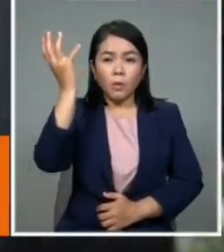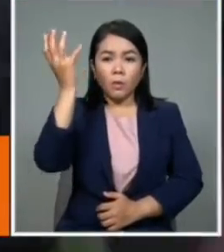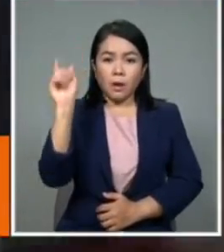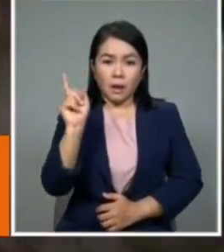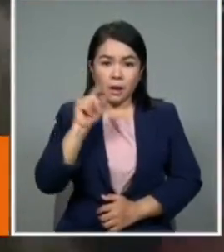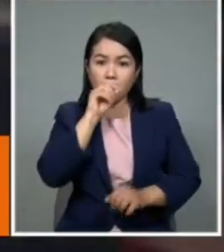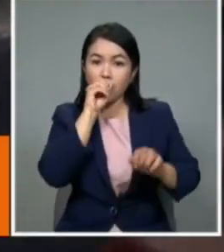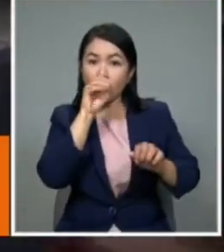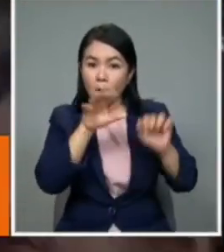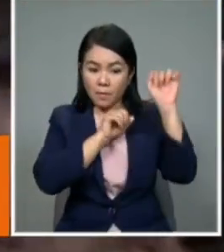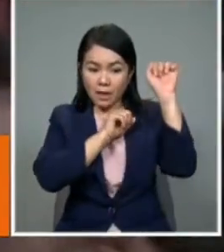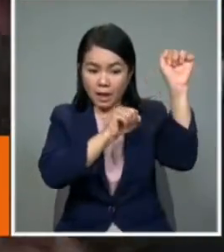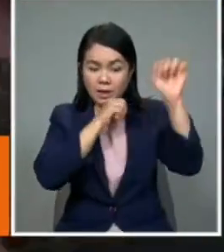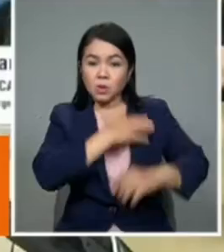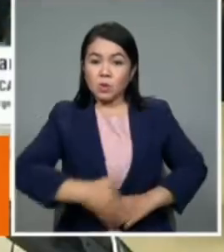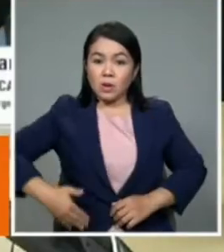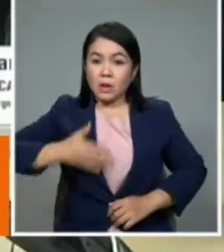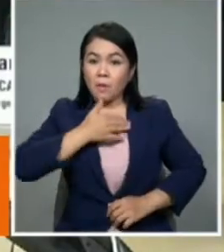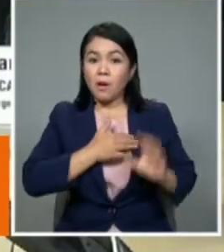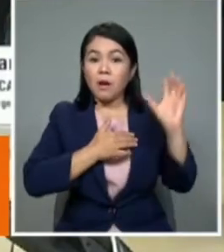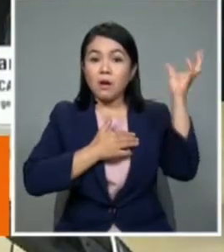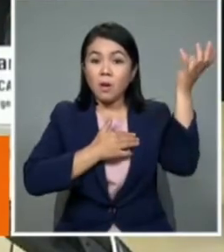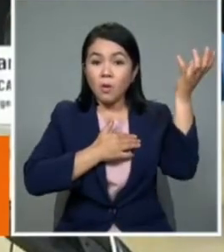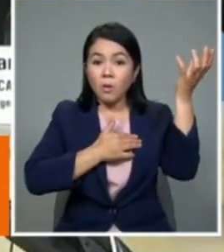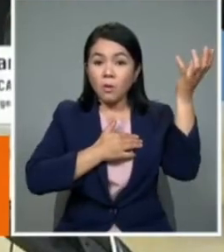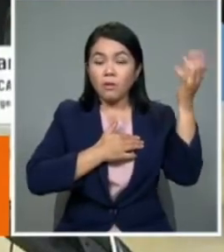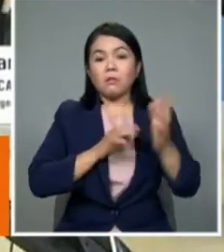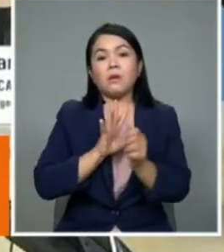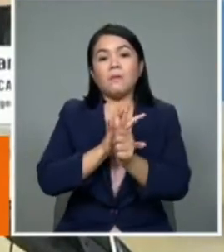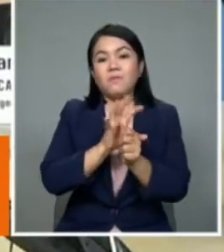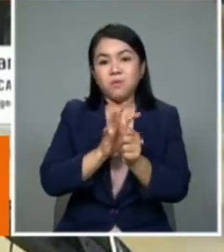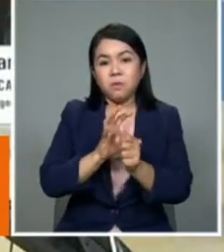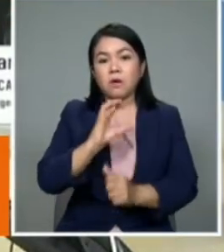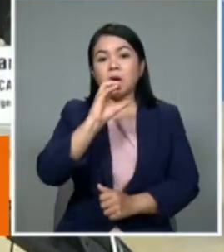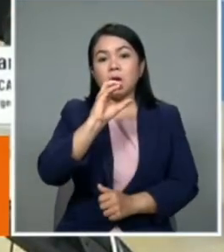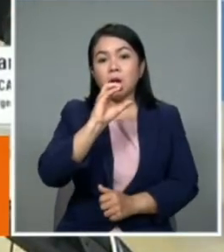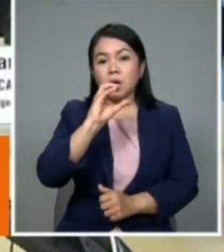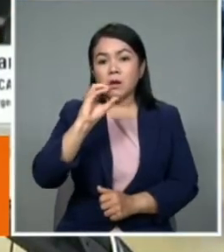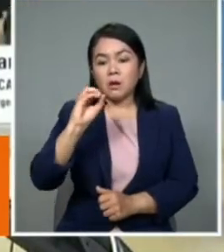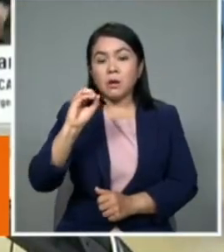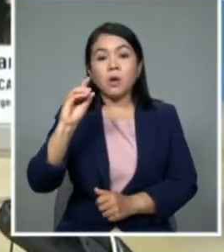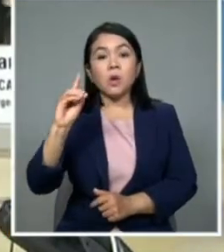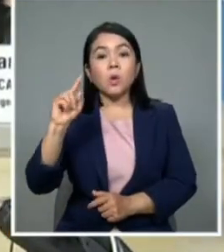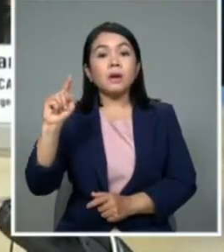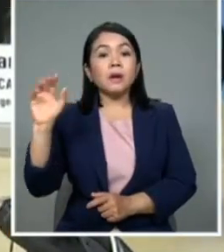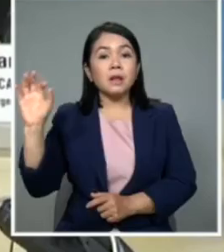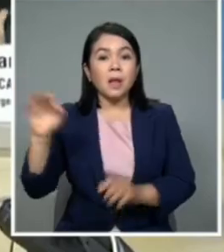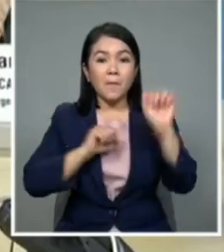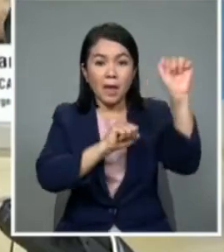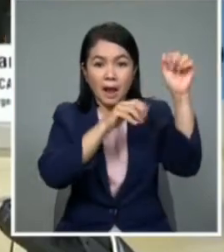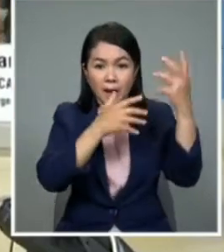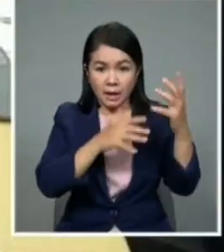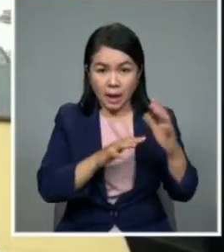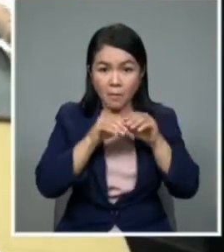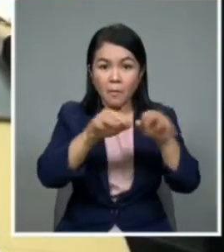ที่องค์การอนามัยโลกประกาศให้การระบาดของโควิด-19 เป็นการระบาดใหญ่ของโลกล่าสุดนั้นอิตาลีประกาศใช้มาต